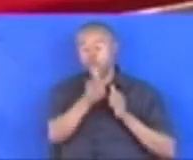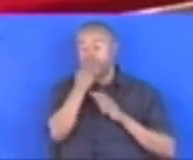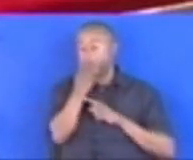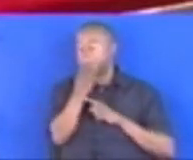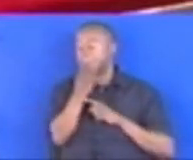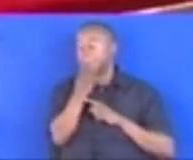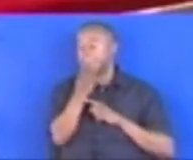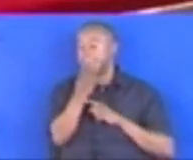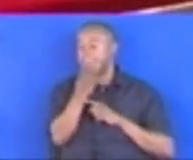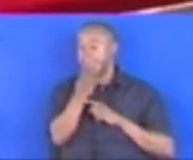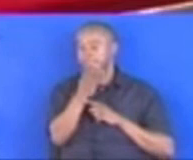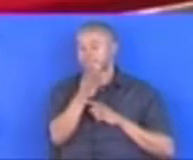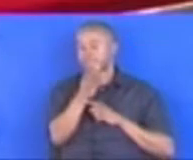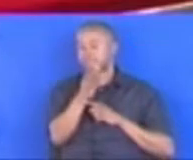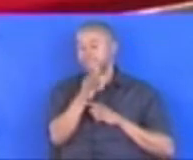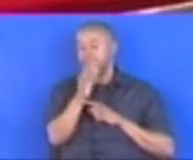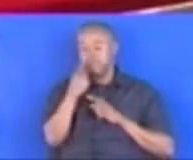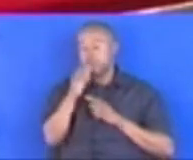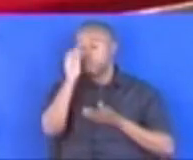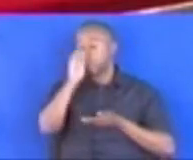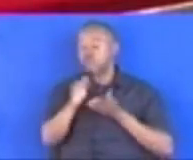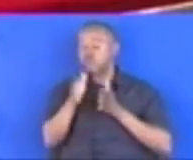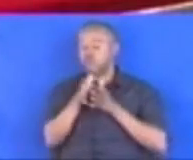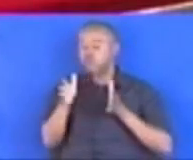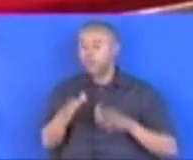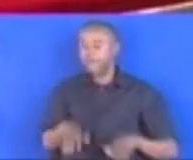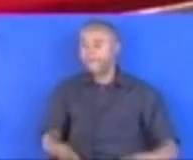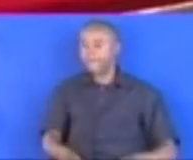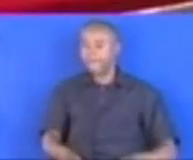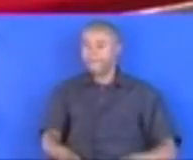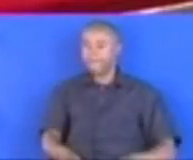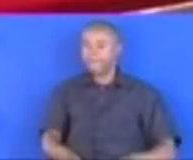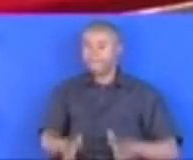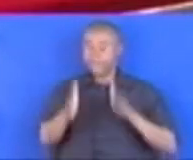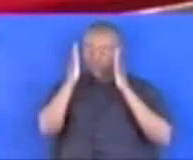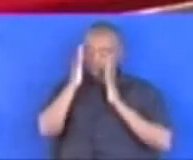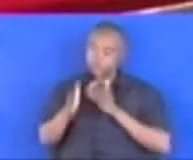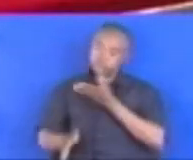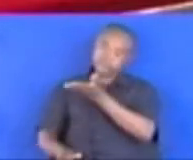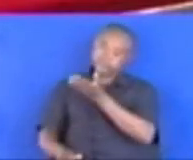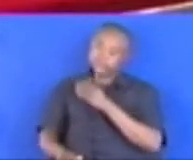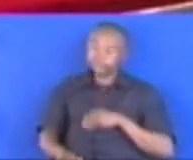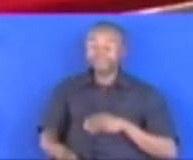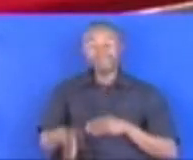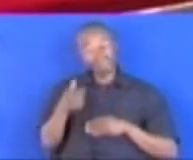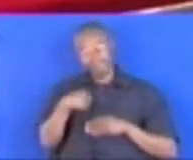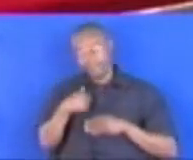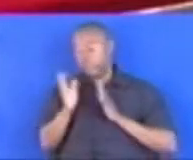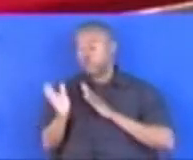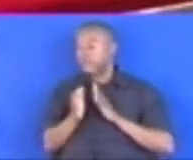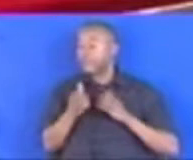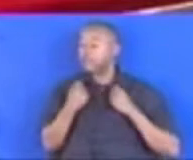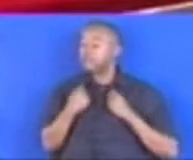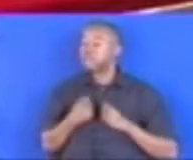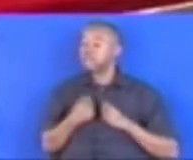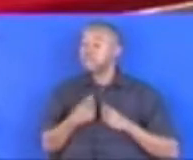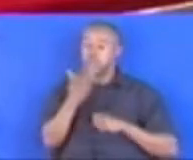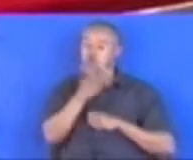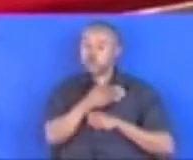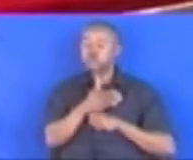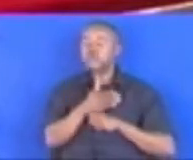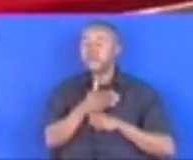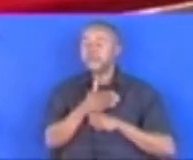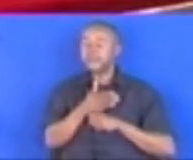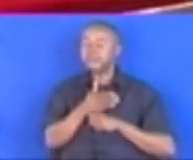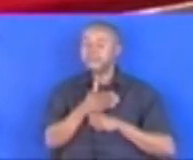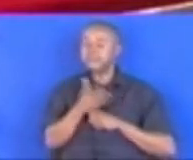wa 265. Utaona upungufu ni mkubwa sana. Mheshimiwa Naibu Spika, tumedhamiria kuimarisha huduma za matibabu ya kibingwa na ubingwa